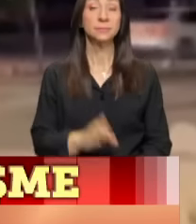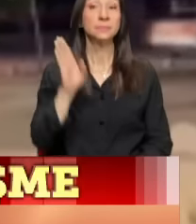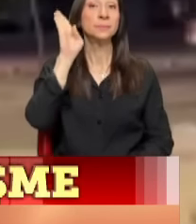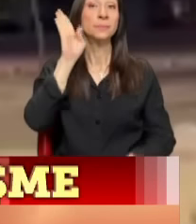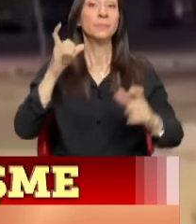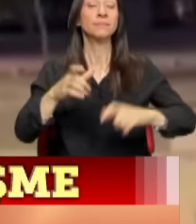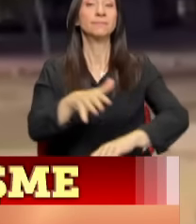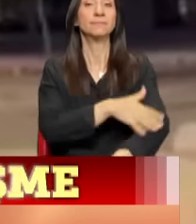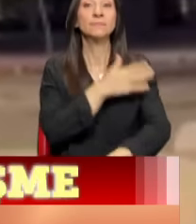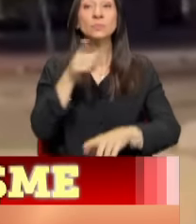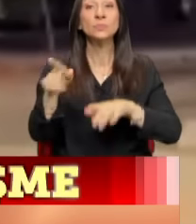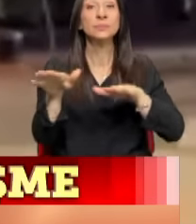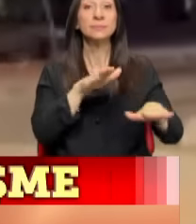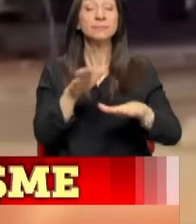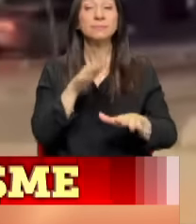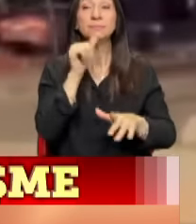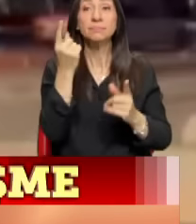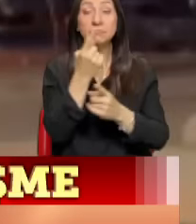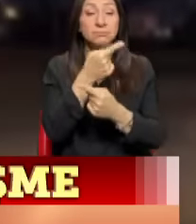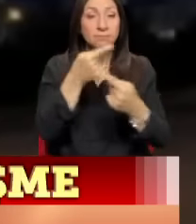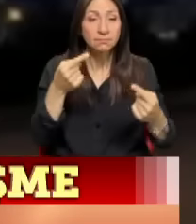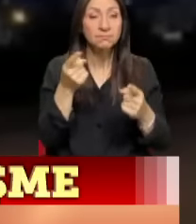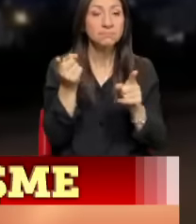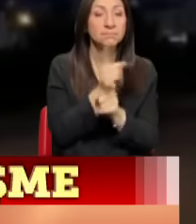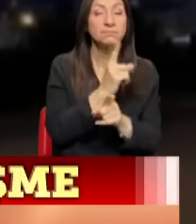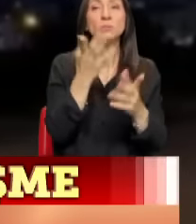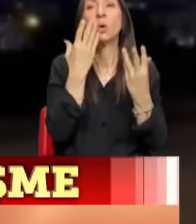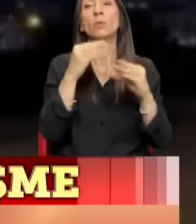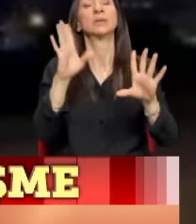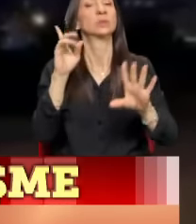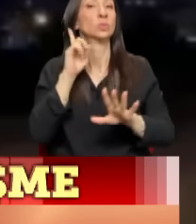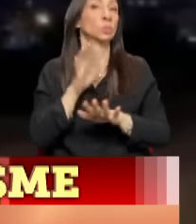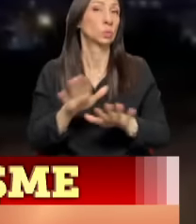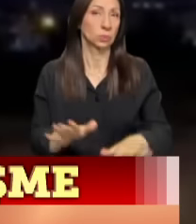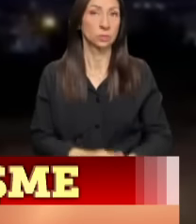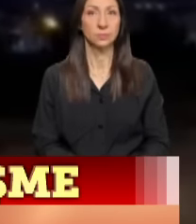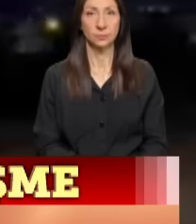Malatya valisi yaşanan depremde herhangi bir olumsuzluk yaşanmadığını duyurdu.